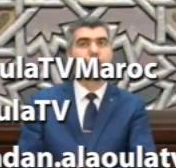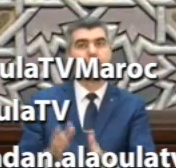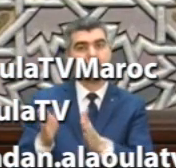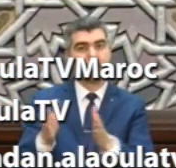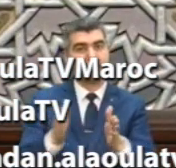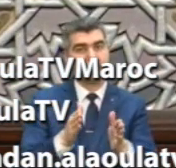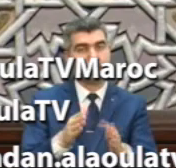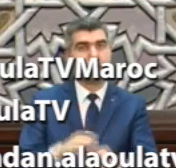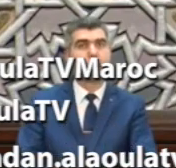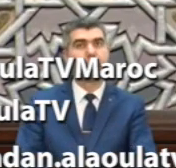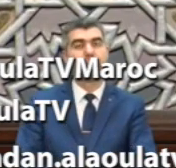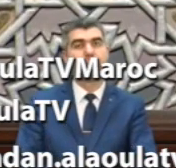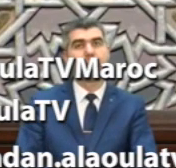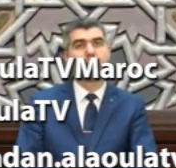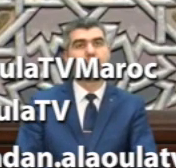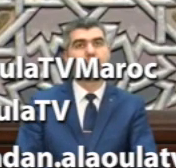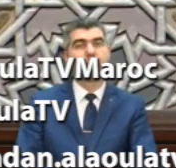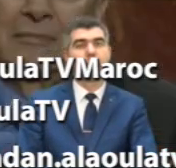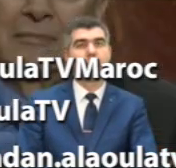تعقيب تفضل سيدنا.